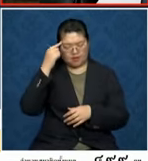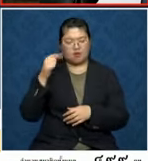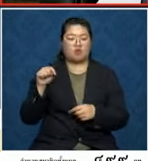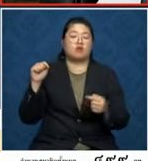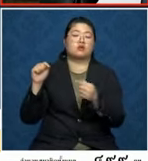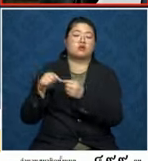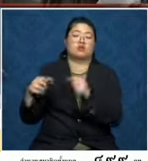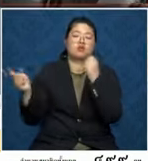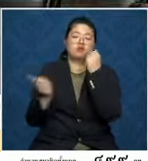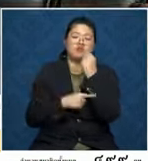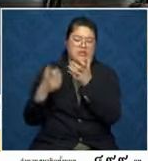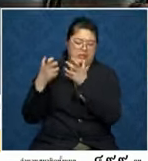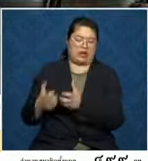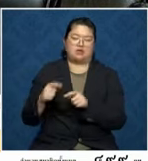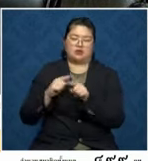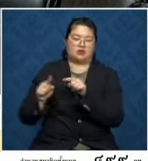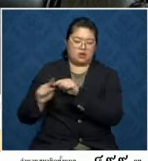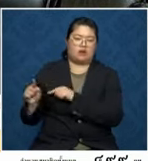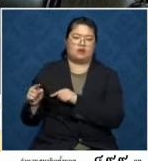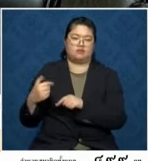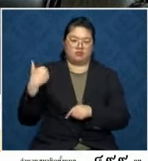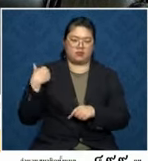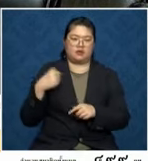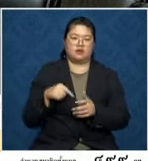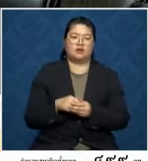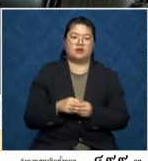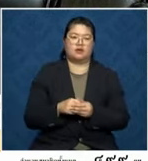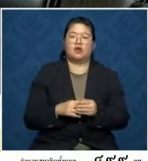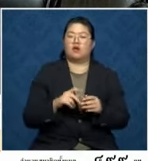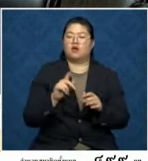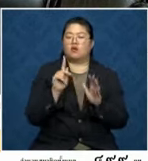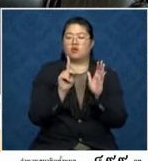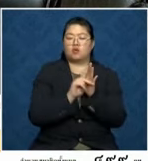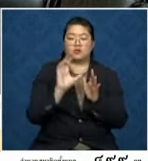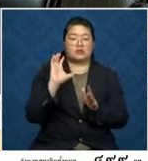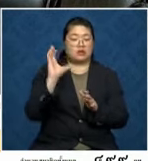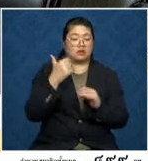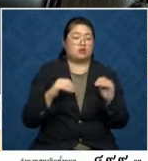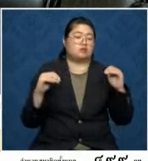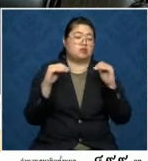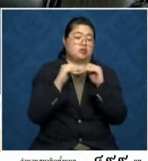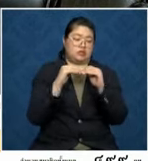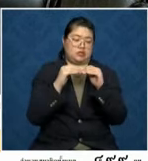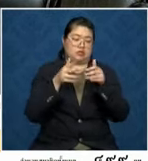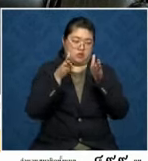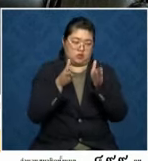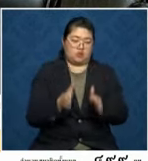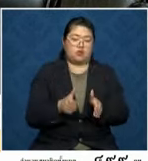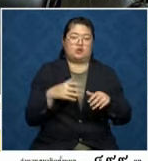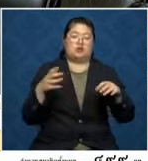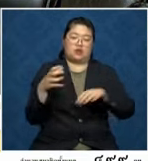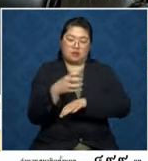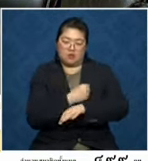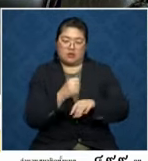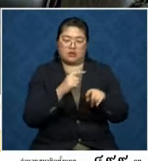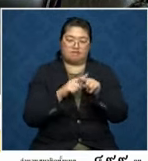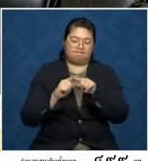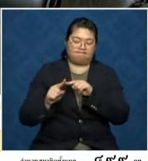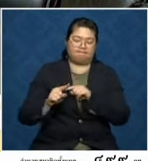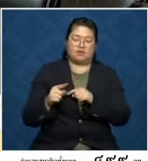ความผิดร้ายแรงเท่านั้นนะครับแล้วก็ไม่เป็นไปตามกฎกติกาสากลว่าด้วยสิทธิพลเมืองแล้วก็สิทธิทางการเมืองด้วยนะครับที่กำหนดว่